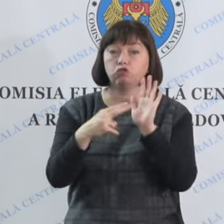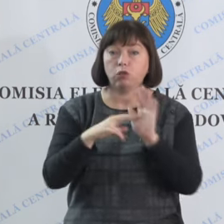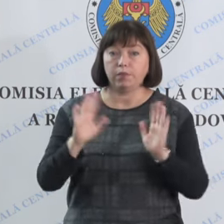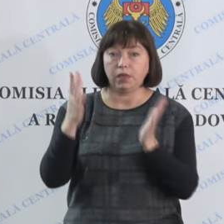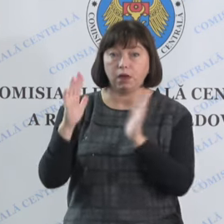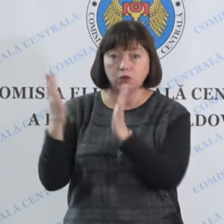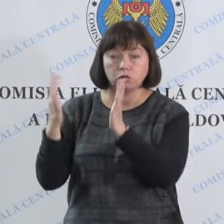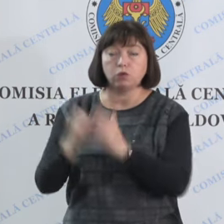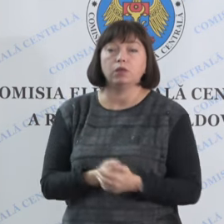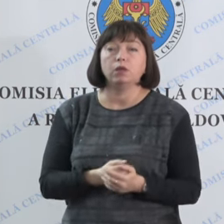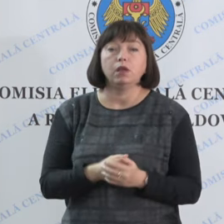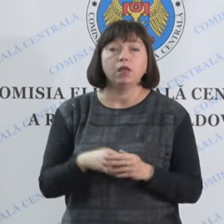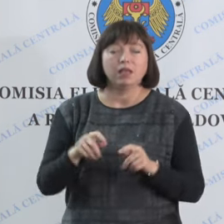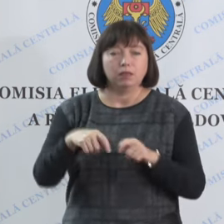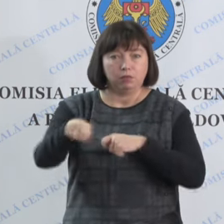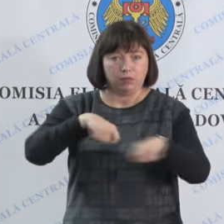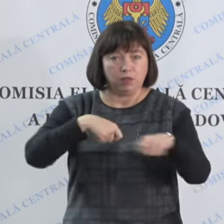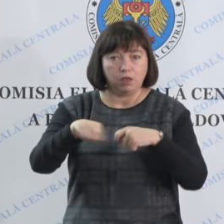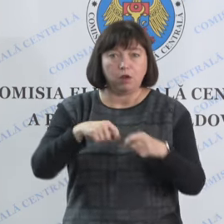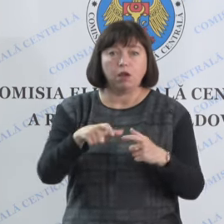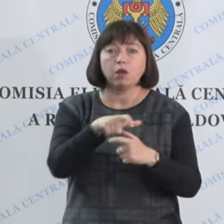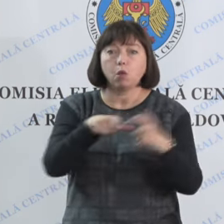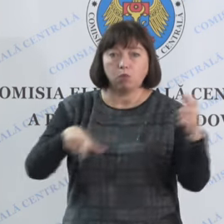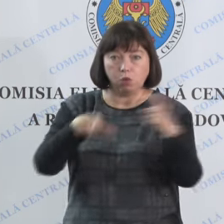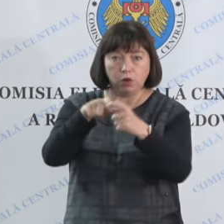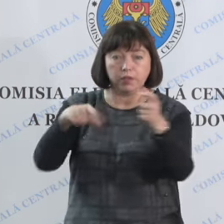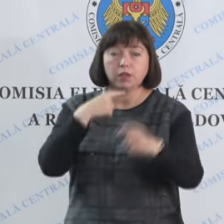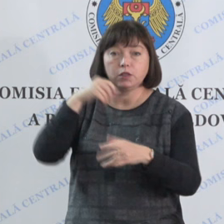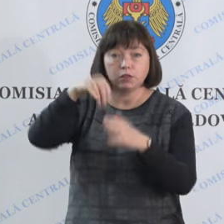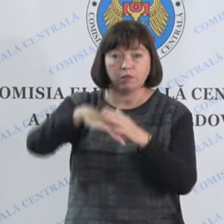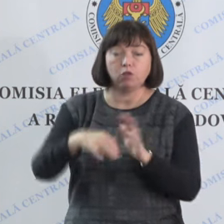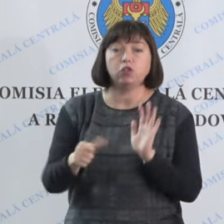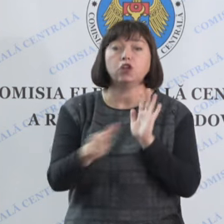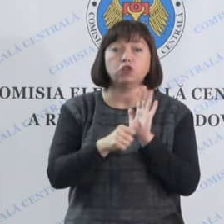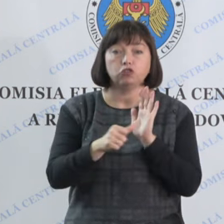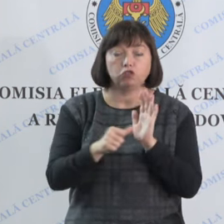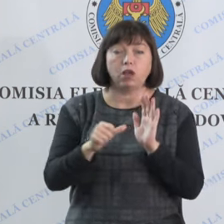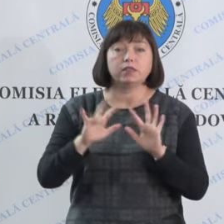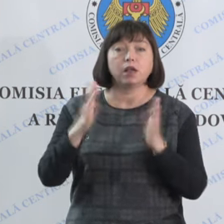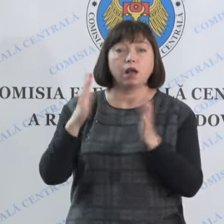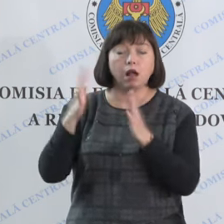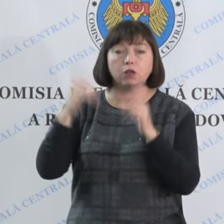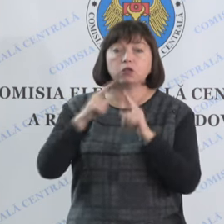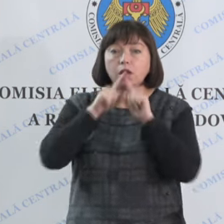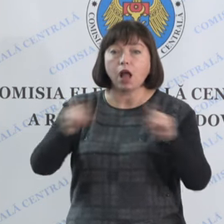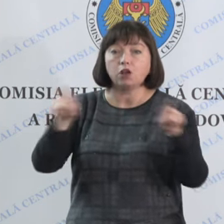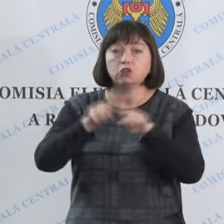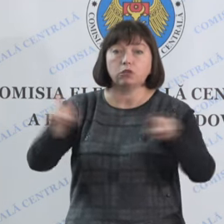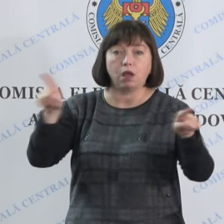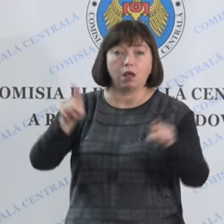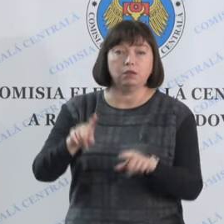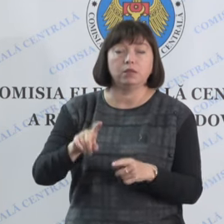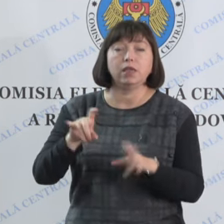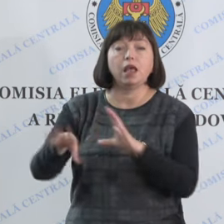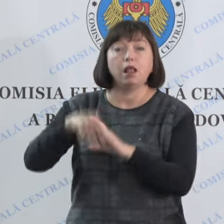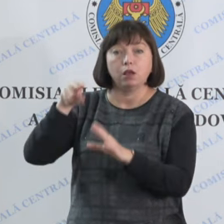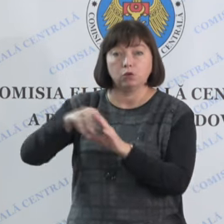cazuri, deteriorare de buletine de vot, 6 cazuri de agitație